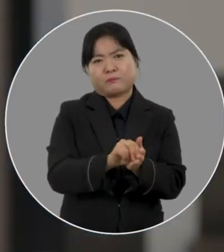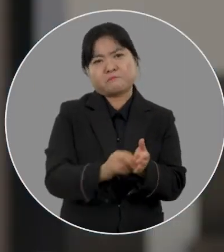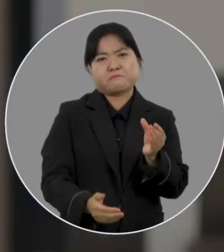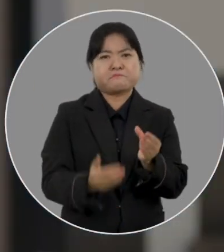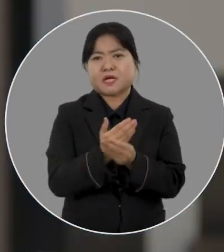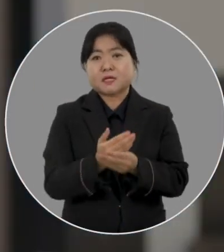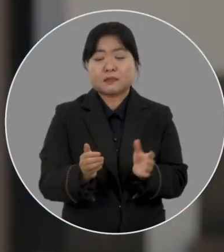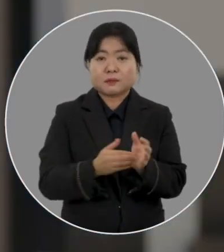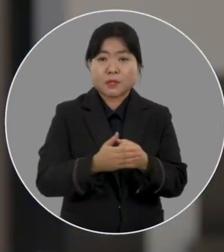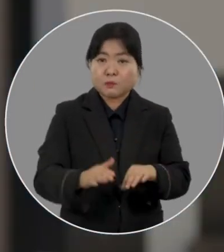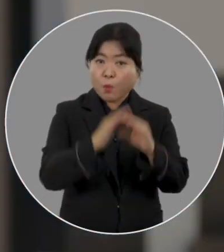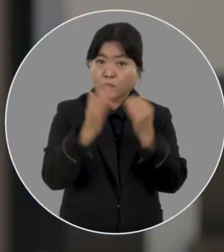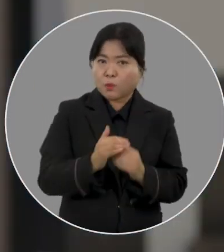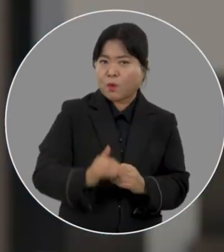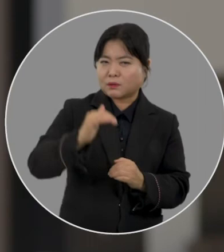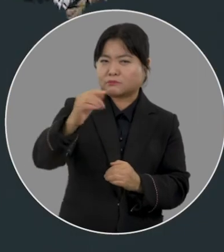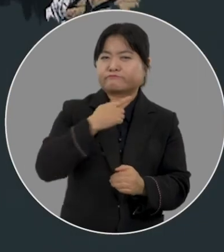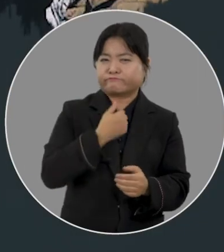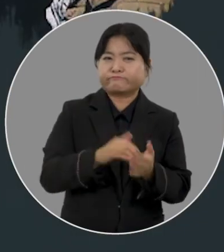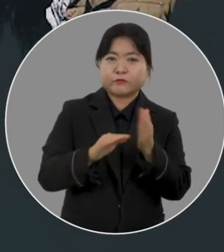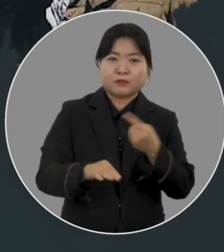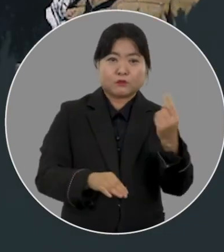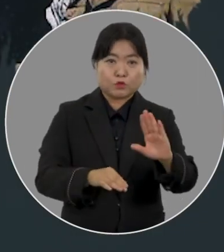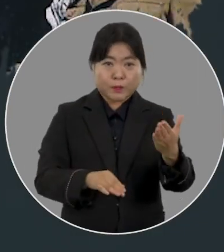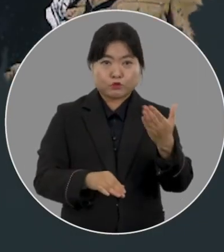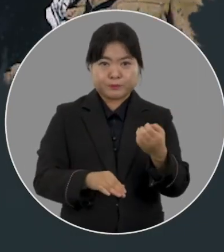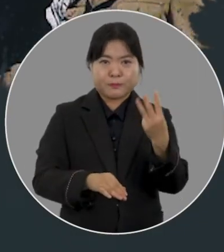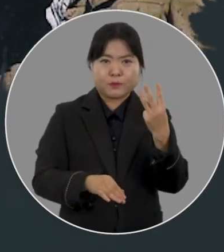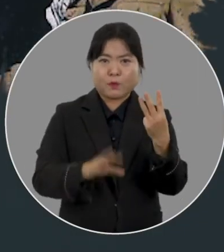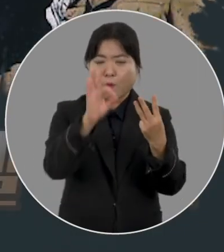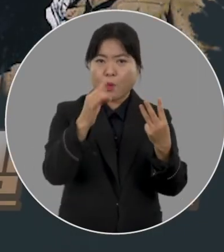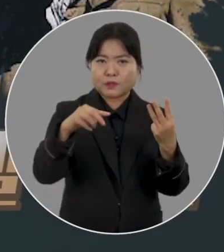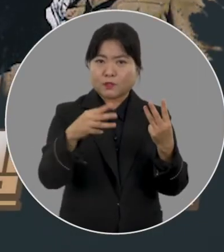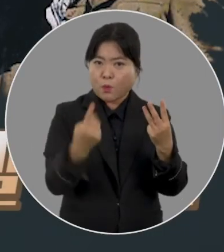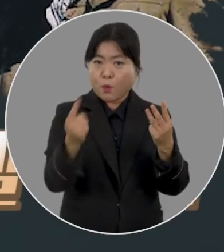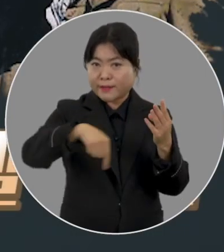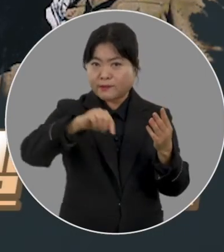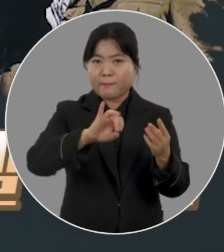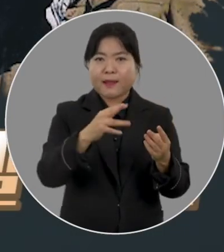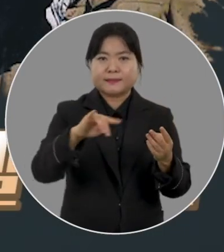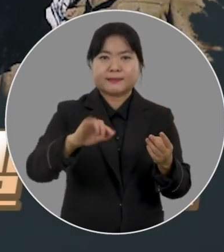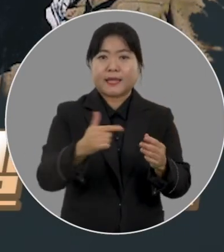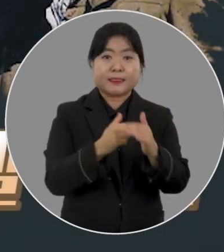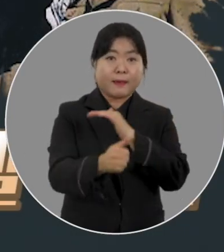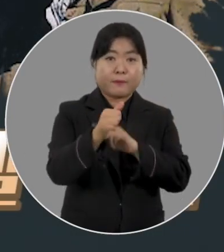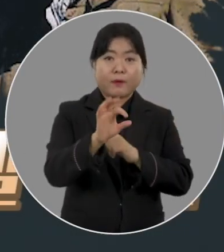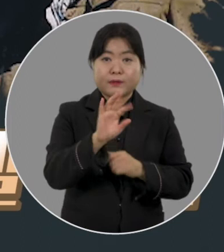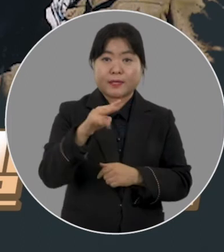이런 모든 과정을 겪고 결국 1993년 오슬로에서 팔레스타인 대표